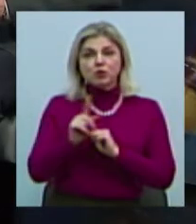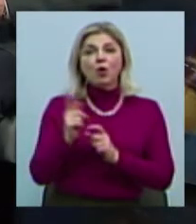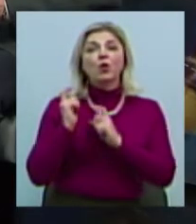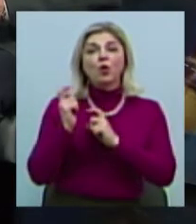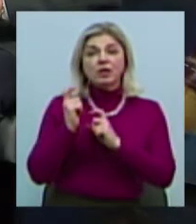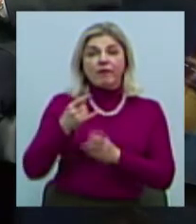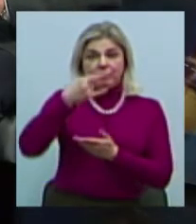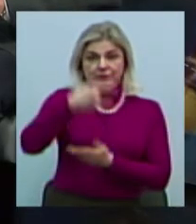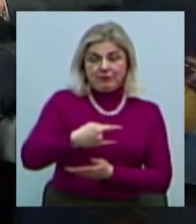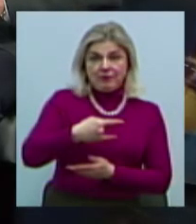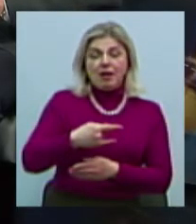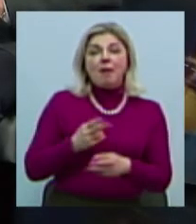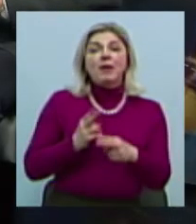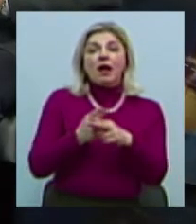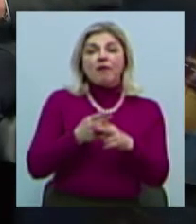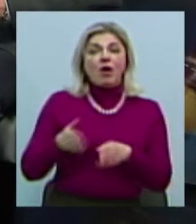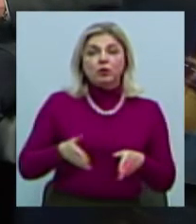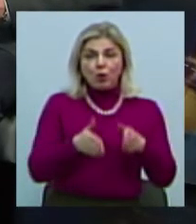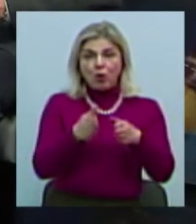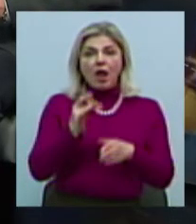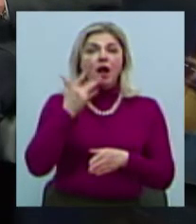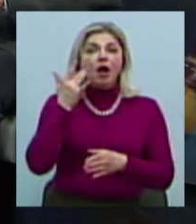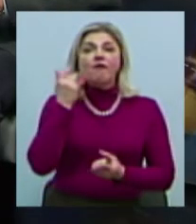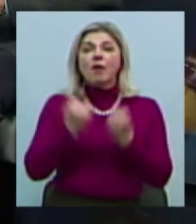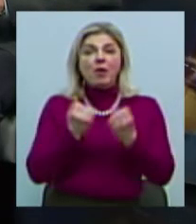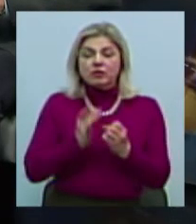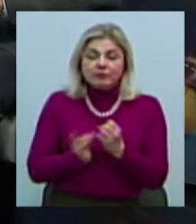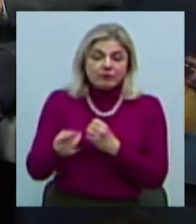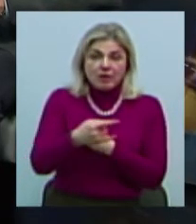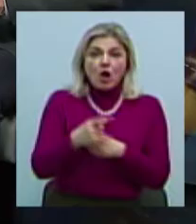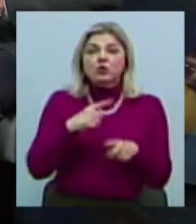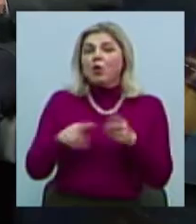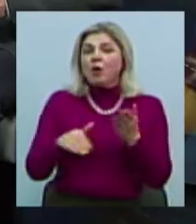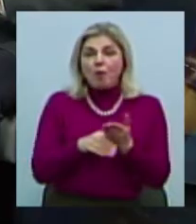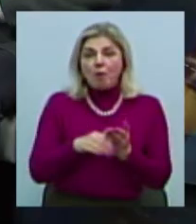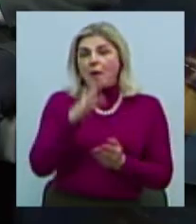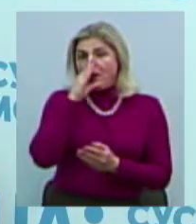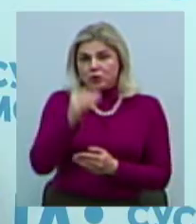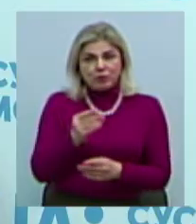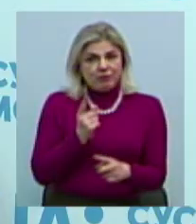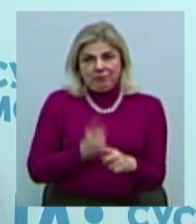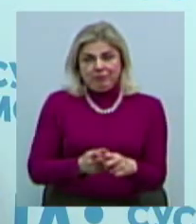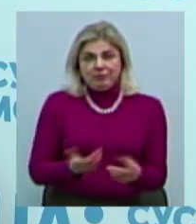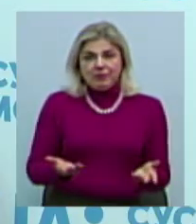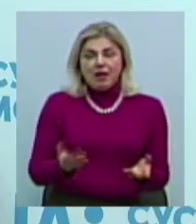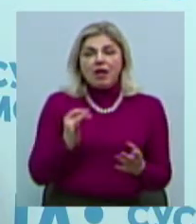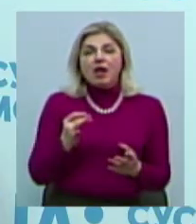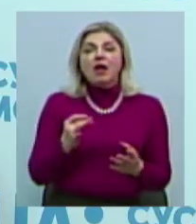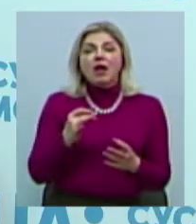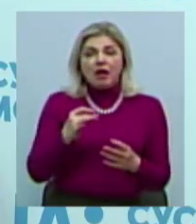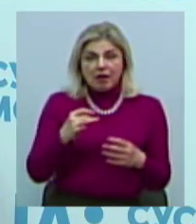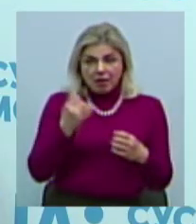дорогу, уже не просто там грузовик не проедет, там уже легковая машина никак не проедет, ни скорая помощь, там, ни маршрутка, там, ну, ни общественный транспорт.